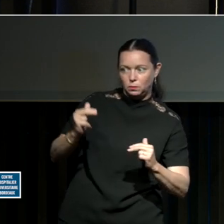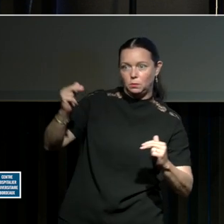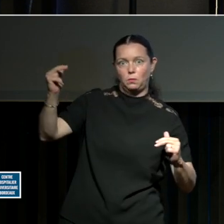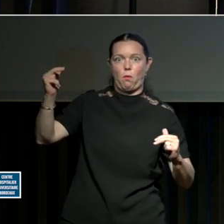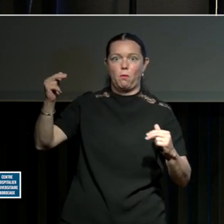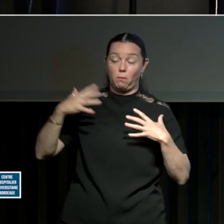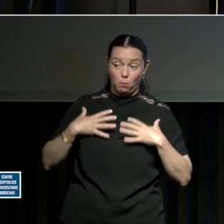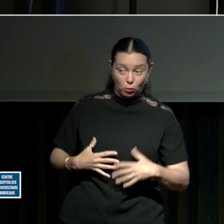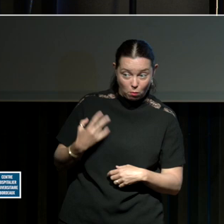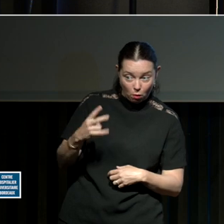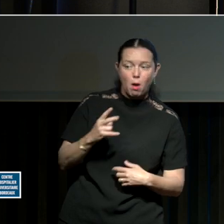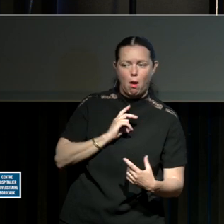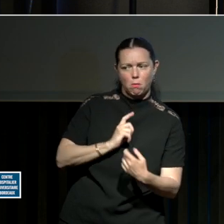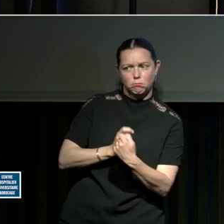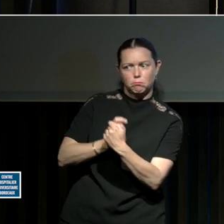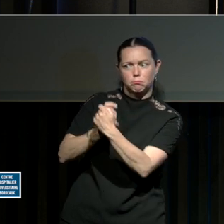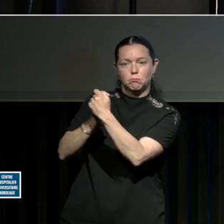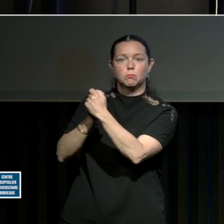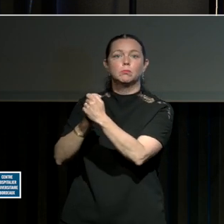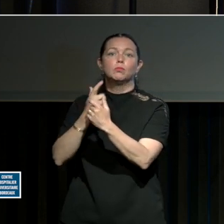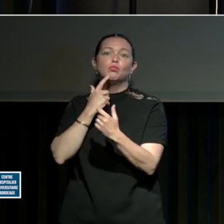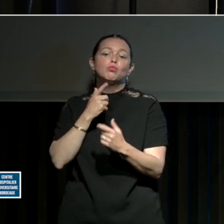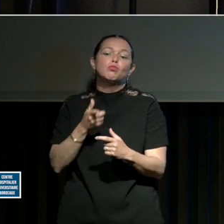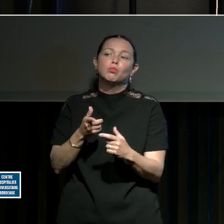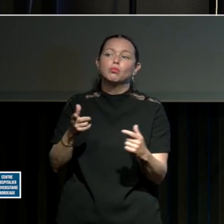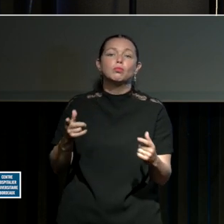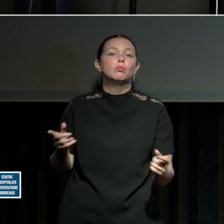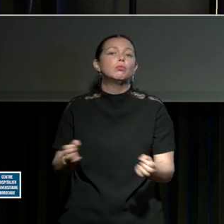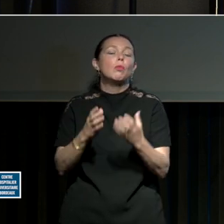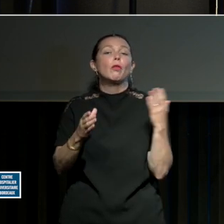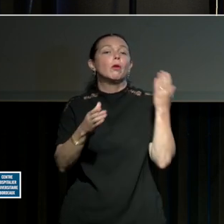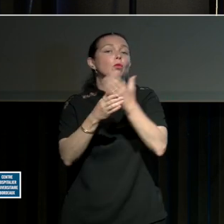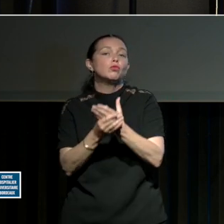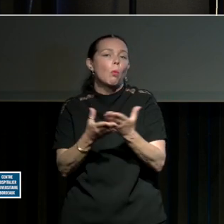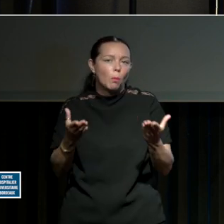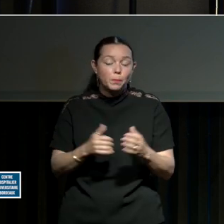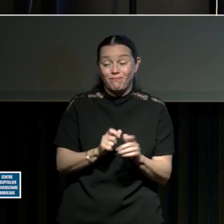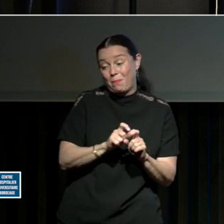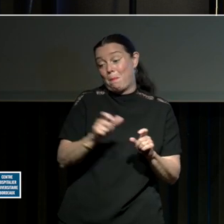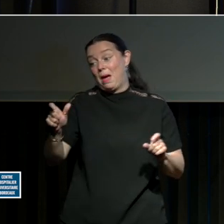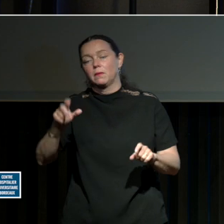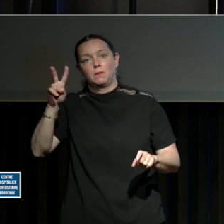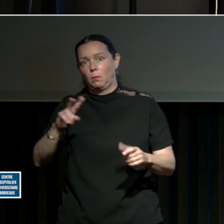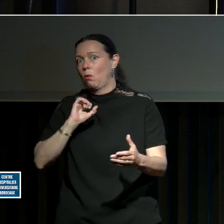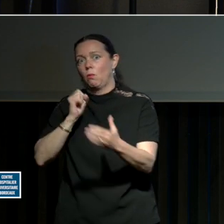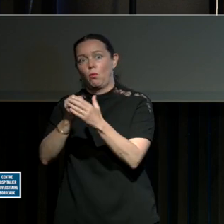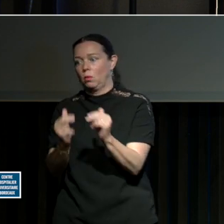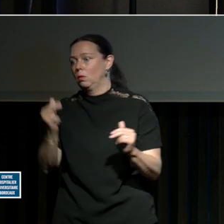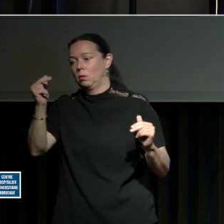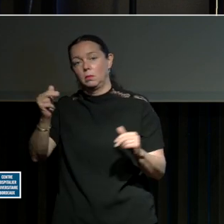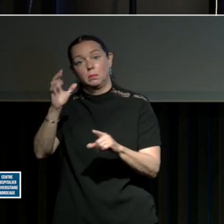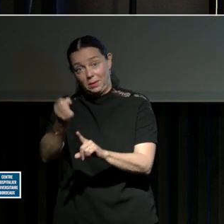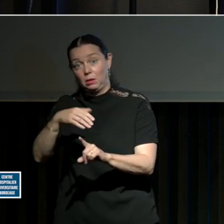du comportement, depuis la simple intervention brève jusqu'à la véritable prise en charge